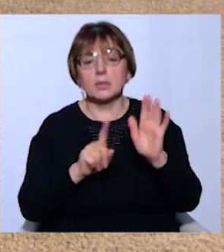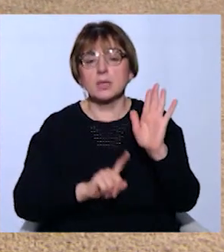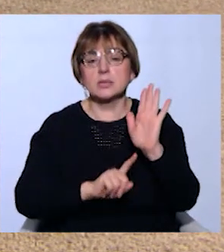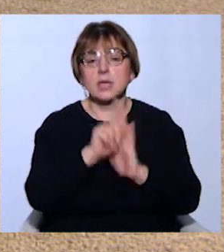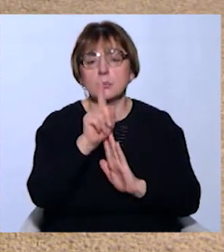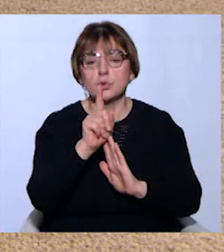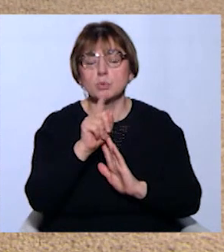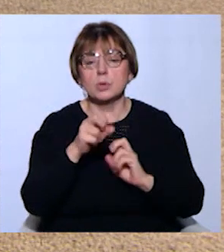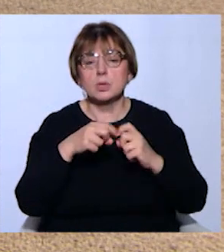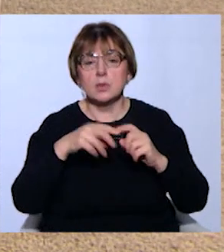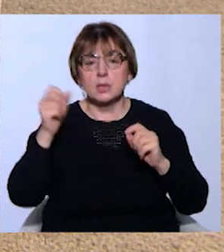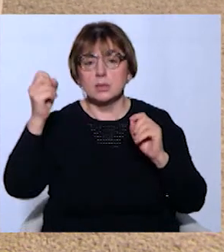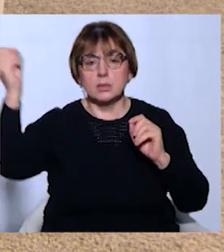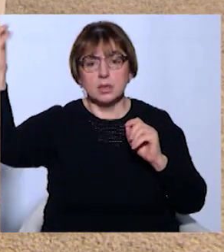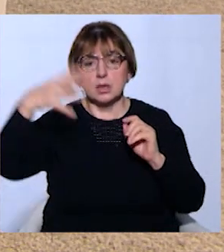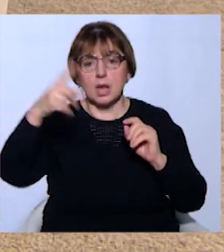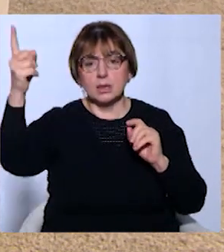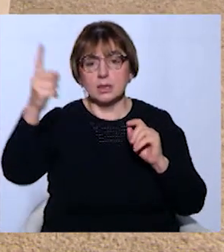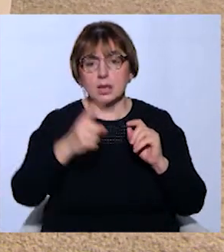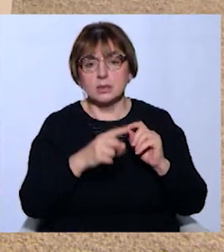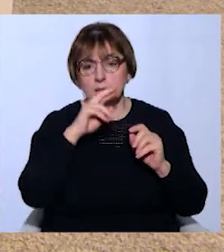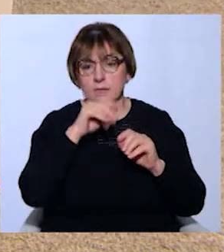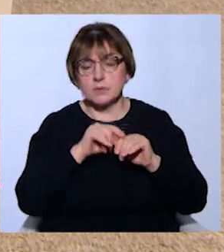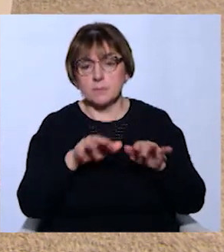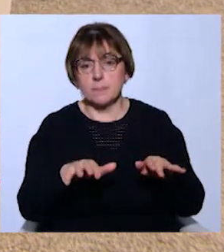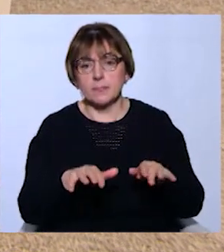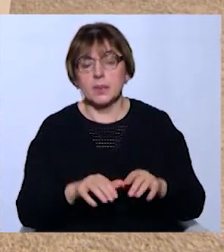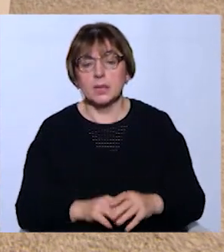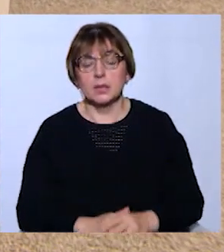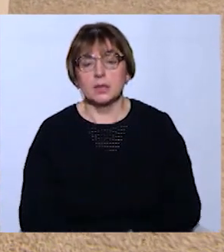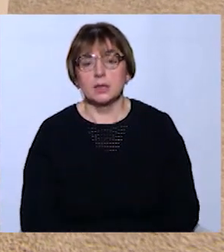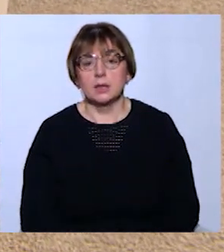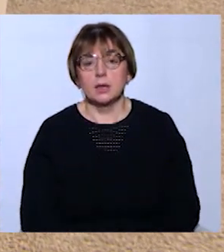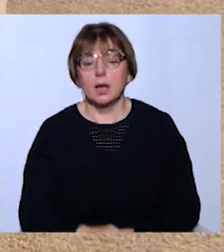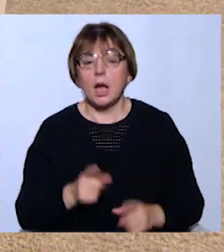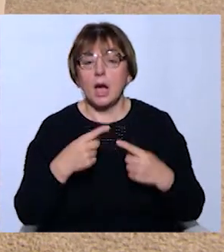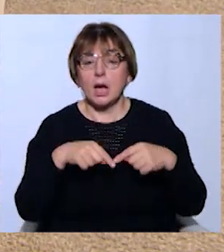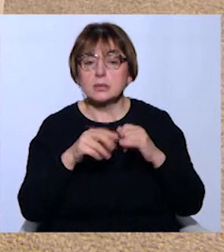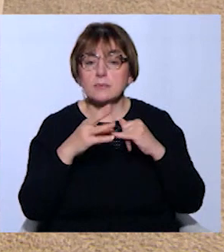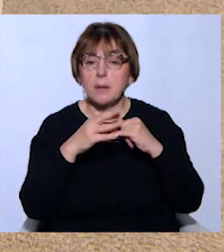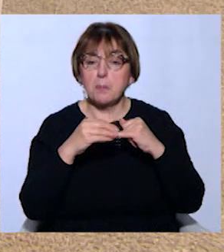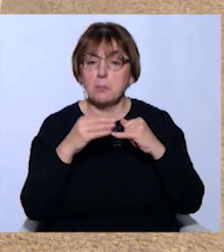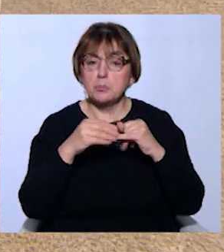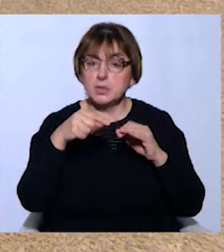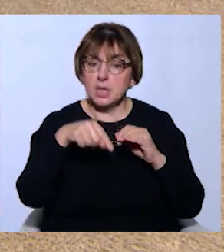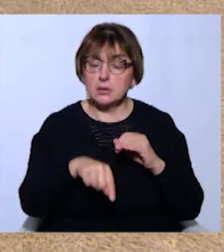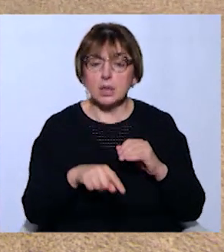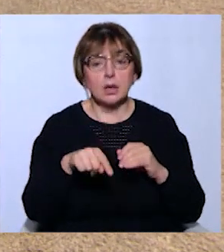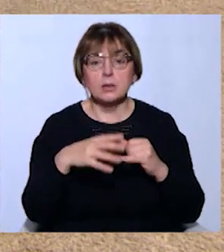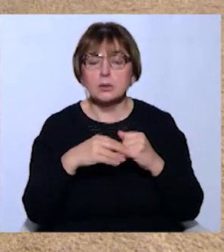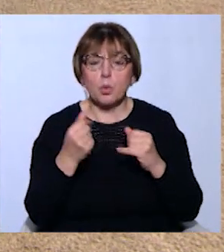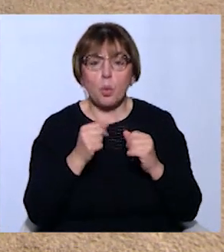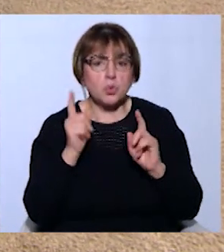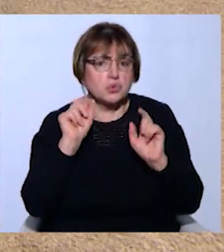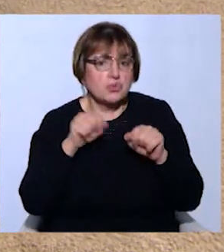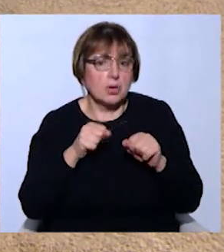წამოსული რადიაცია. ასევე ნიადაგი, ხა საოცარი ალბათ, ნიადაგი როგორ